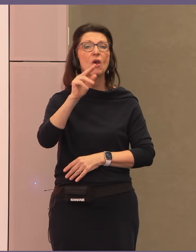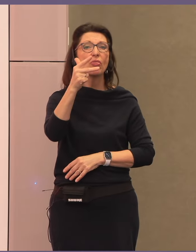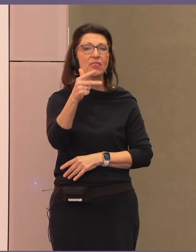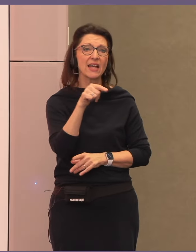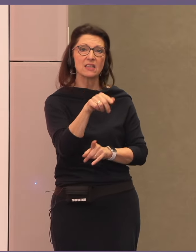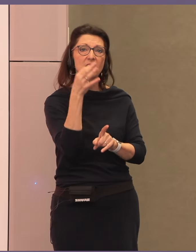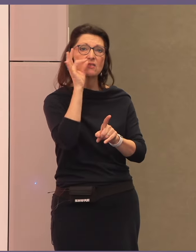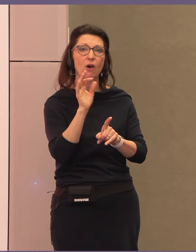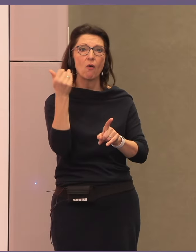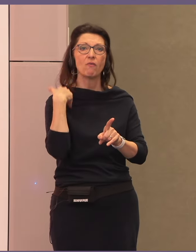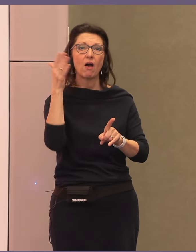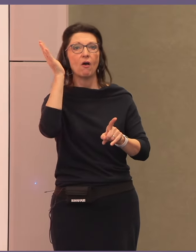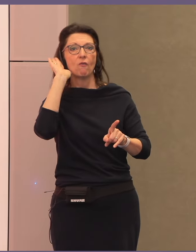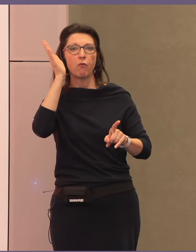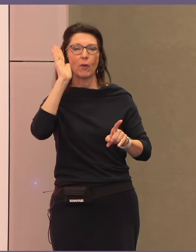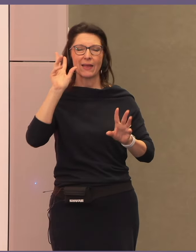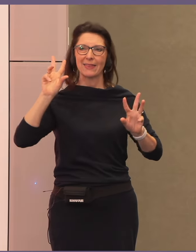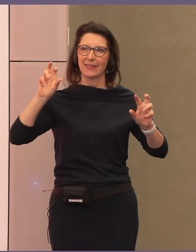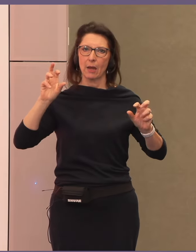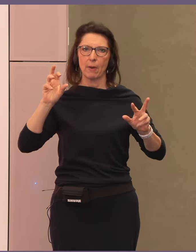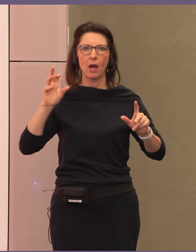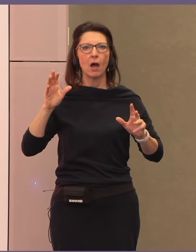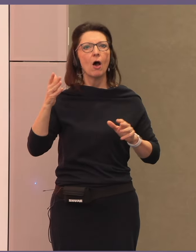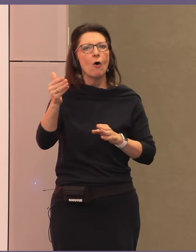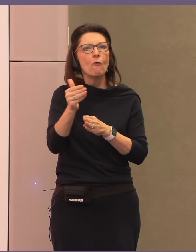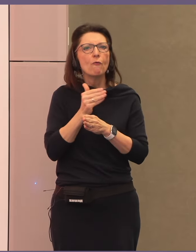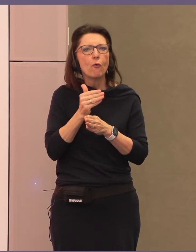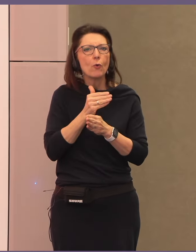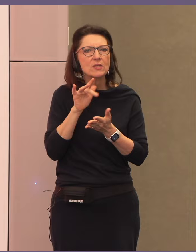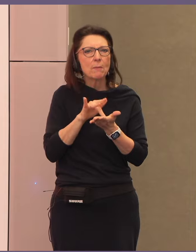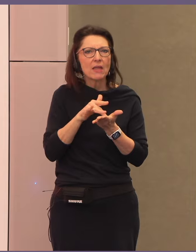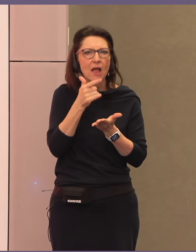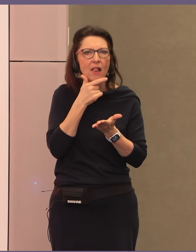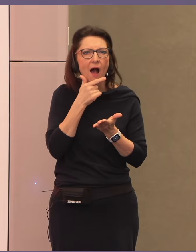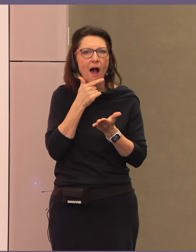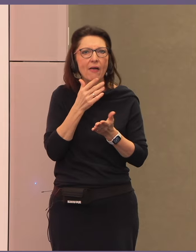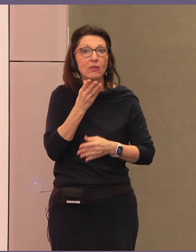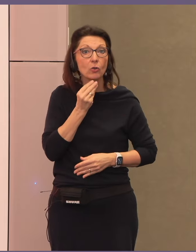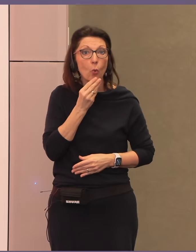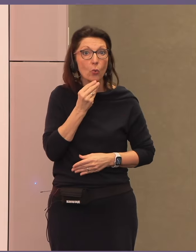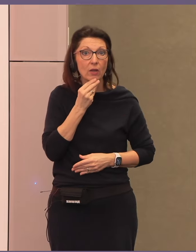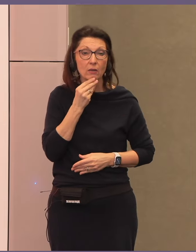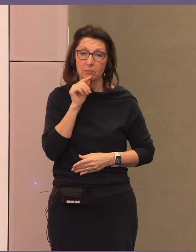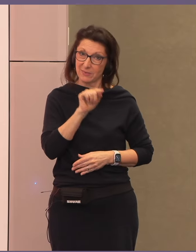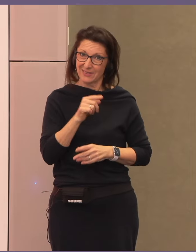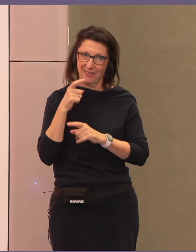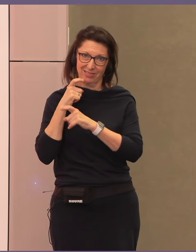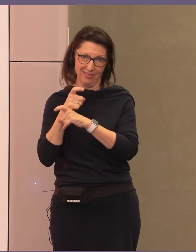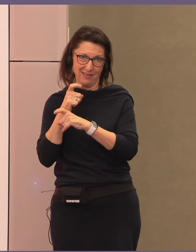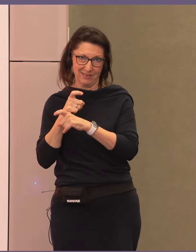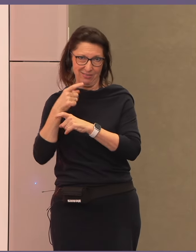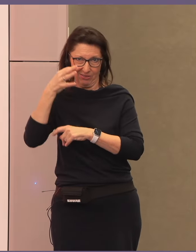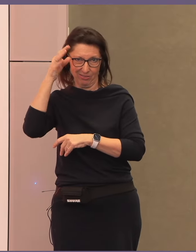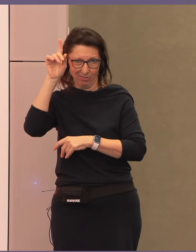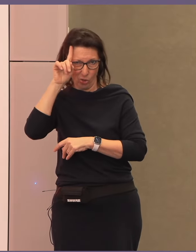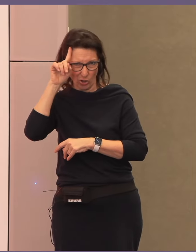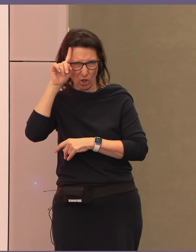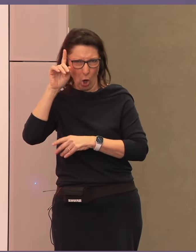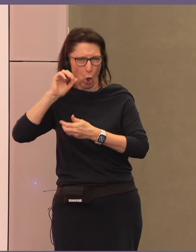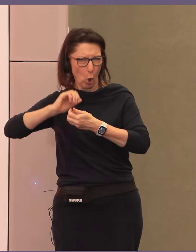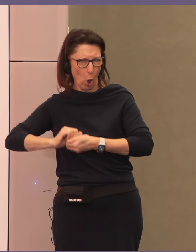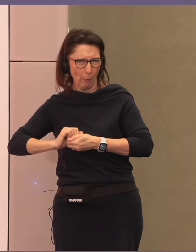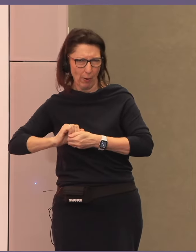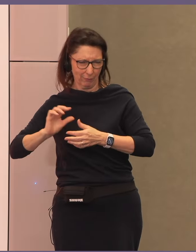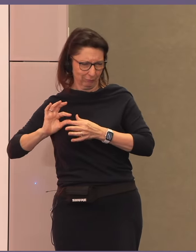mit dem Titel Das Judentum im frühen Mittelalter in einem durchaus nationalsozialistischen Kontext im Deutschen Club hielt, bei einer